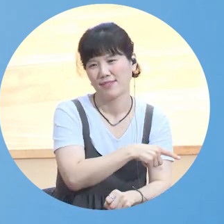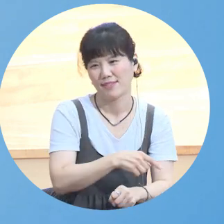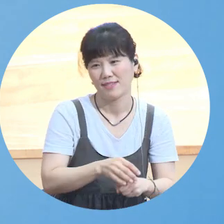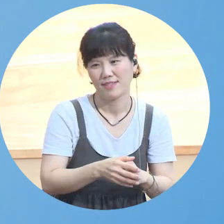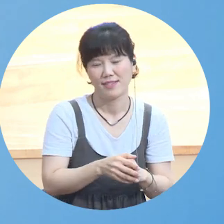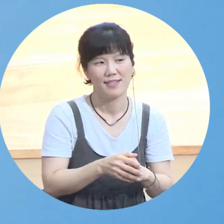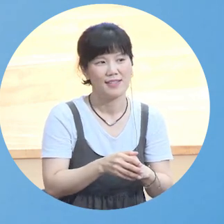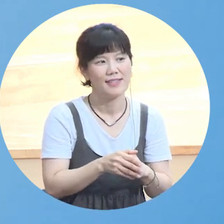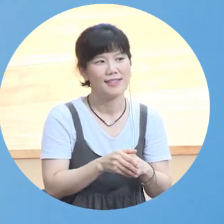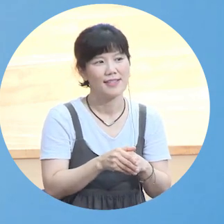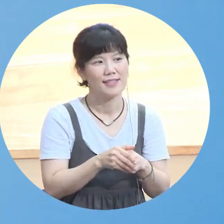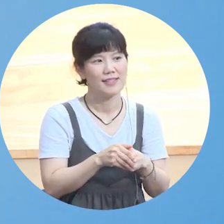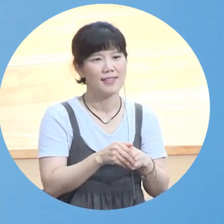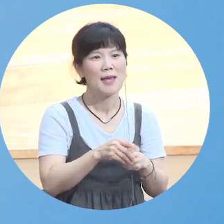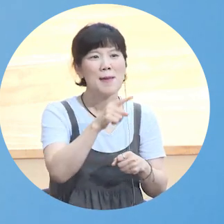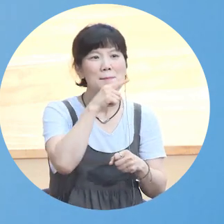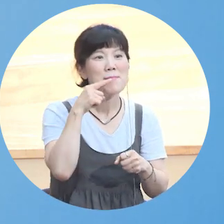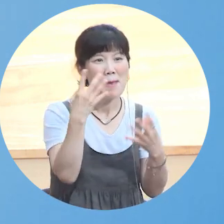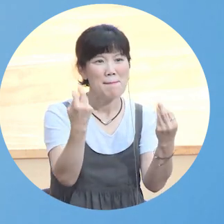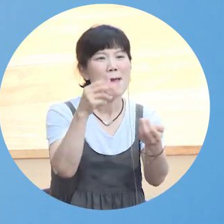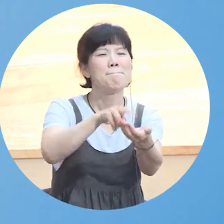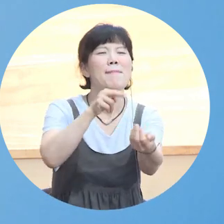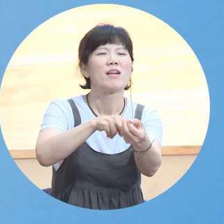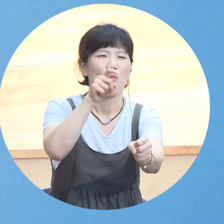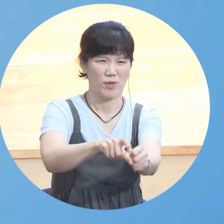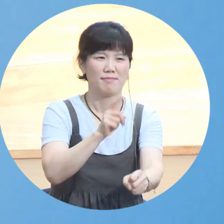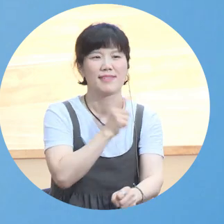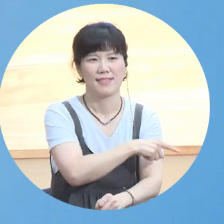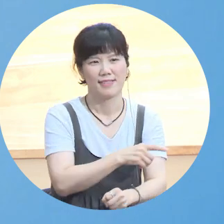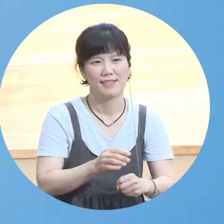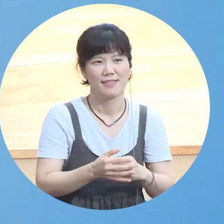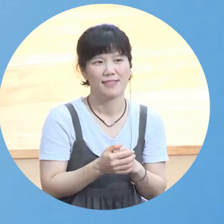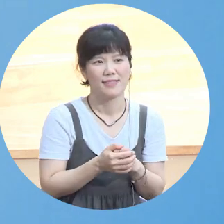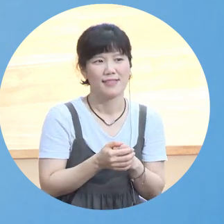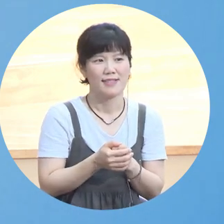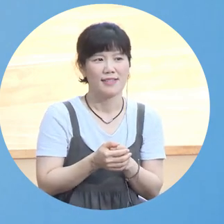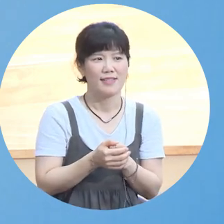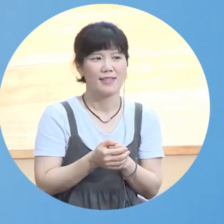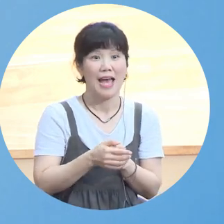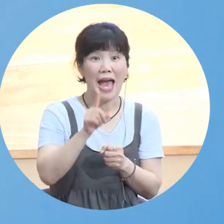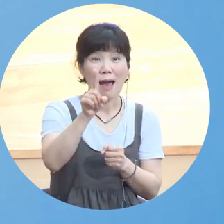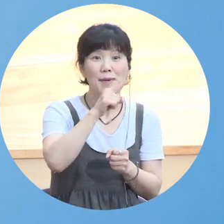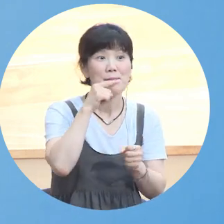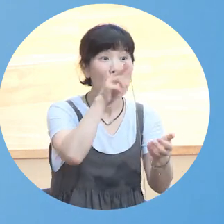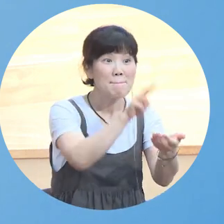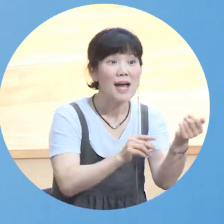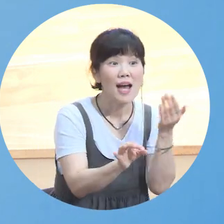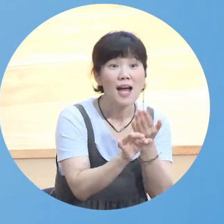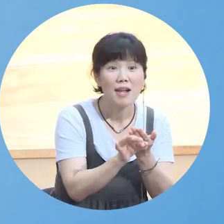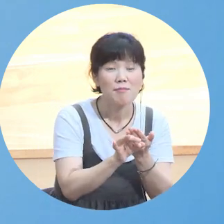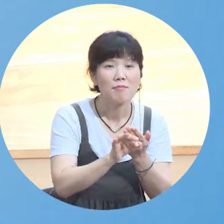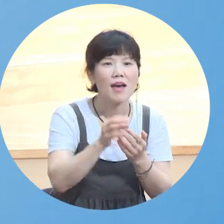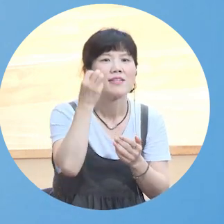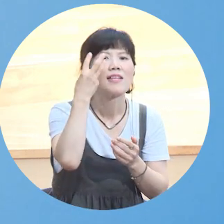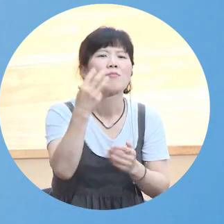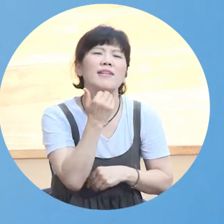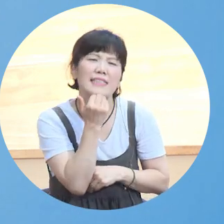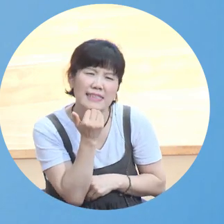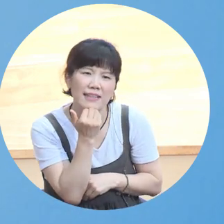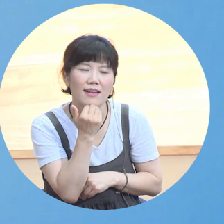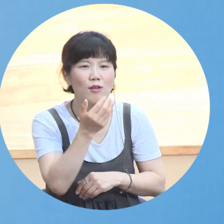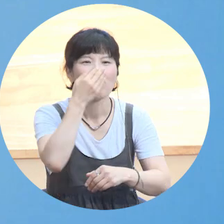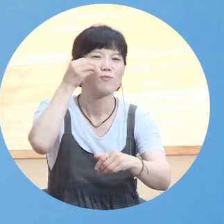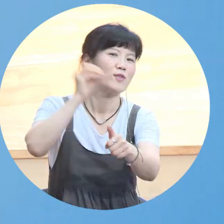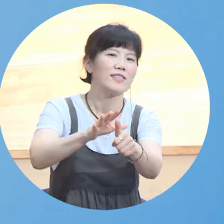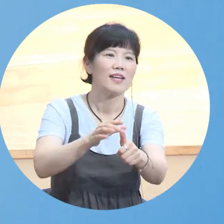p 말 팔랑 것 한 번 피를 팔면 3개로 기다리는 이걸 무시 계속 피를 파는